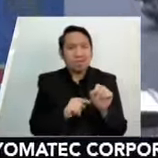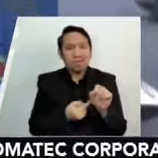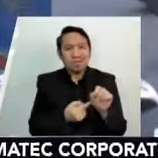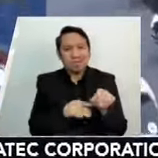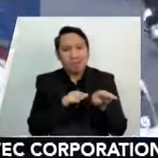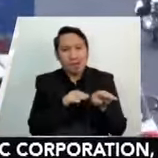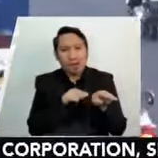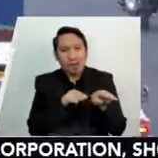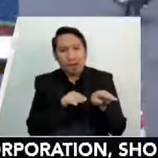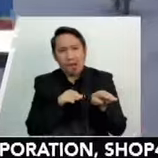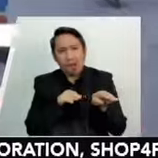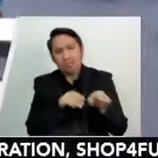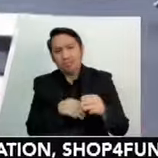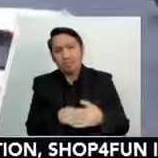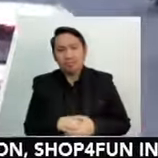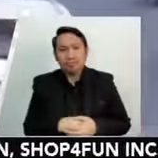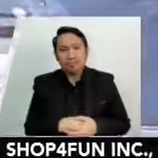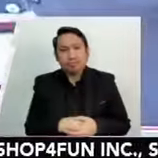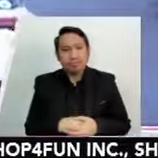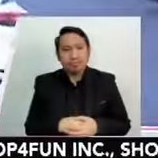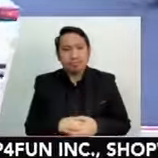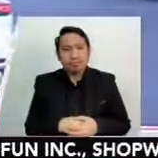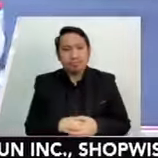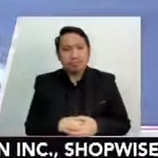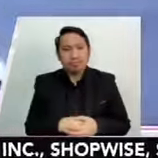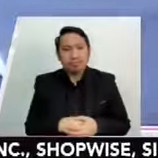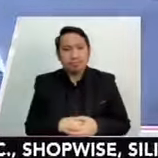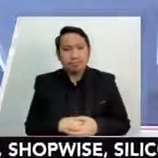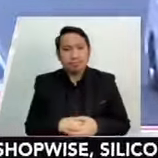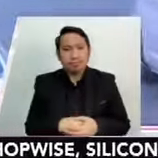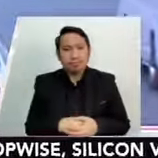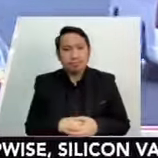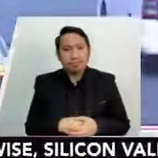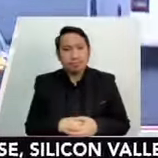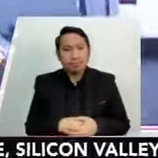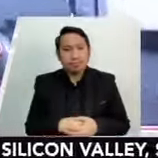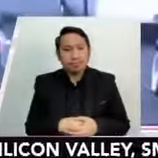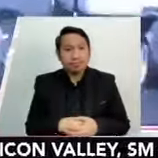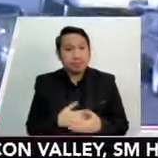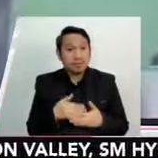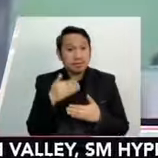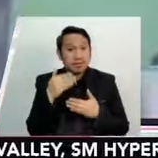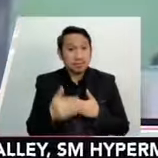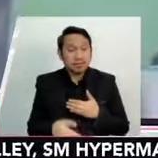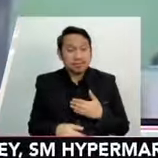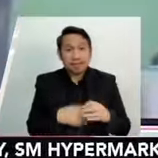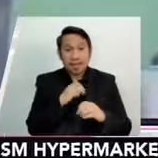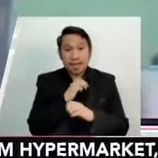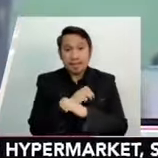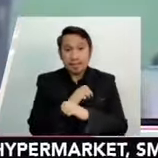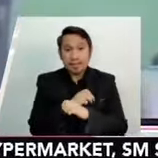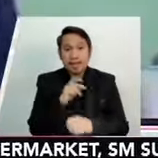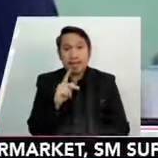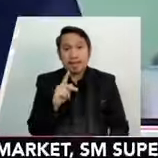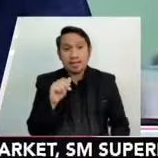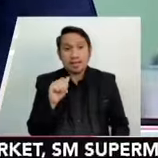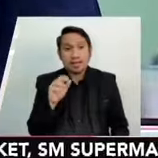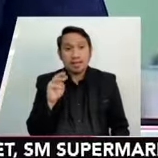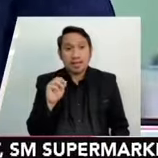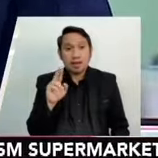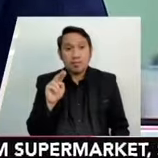Commonwealth papunta sa Quezon Memorial Circle. Silipin natin, EDSA Kamuning. Ayan